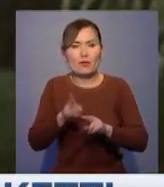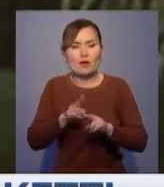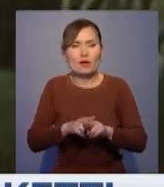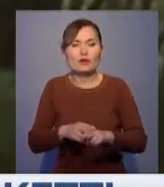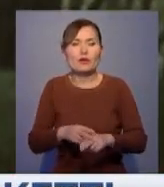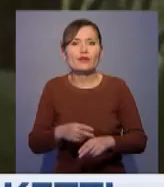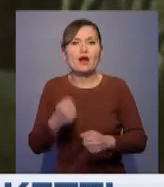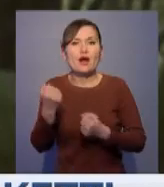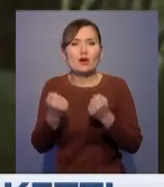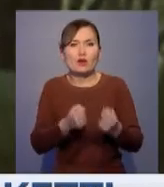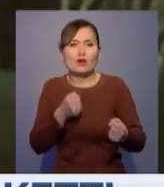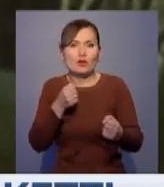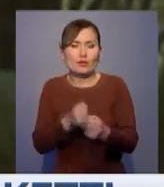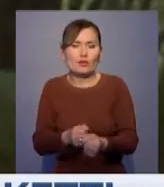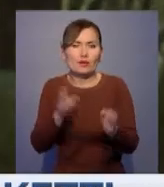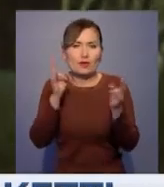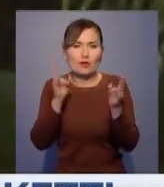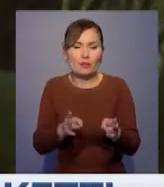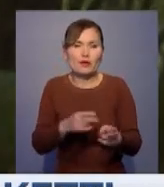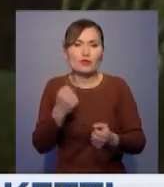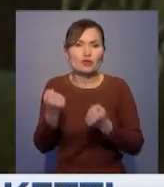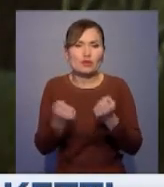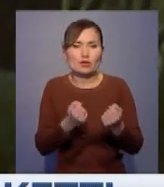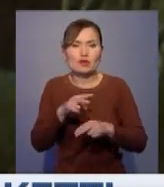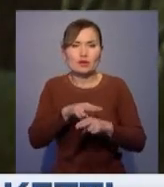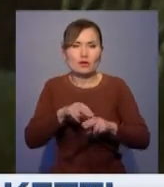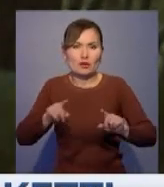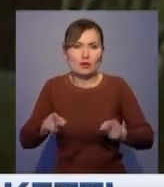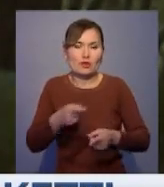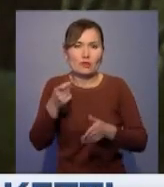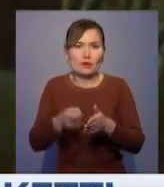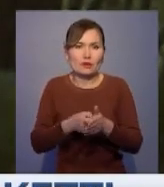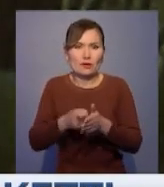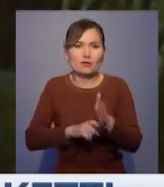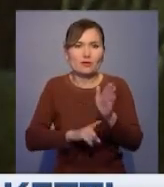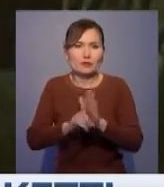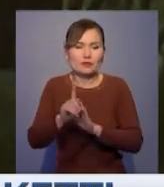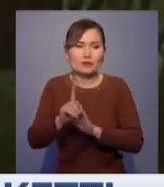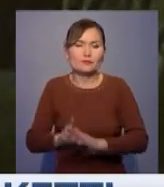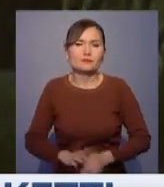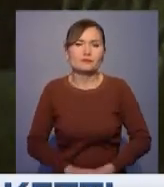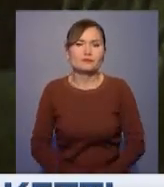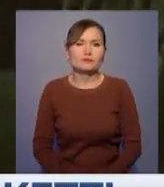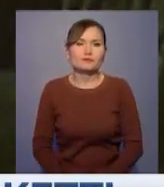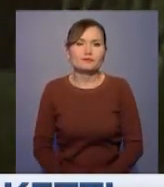қаққан жүргізуші анықталды. Қазіргі таңда сотқа дейінгі тергеу амалдары жүргізіліп жатыр.